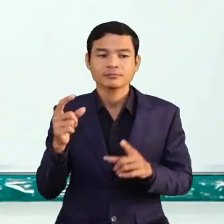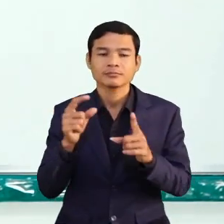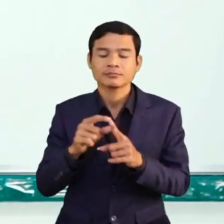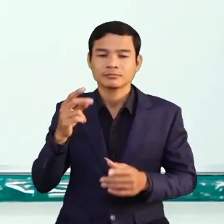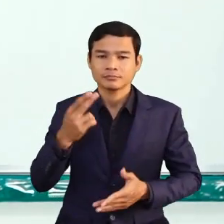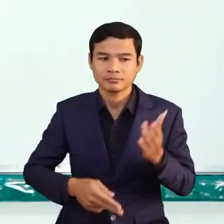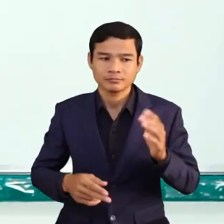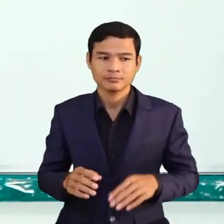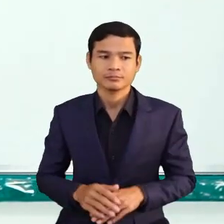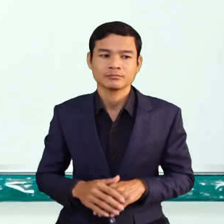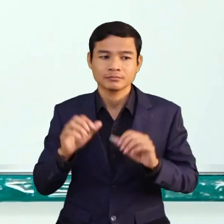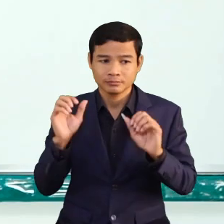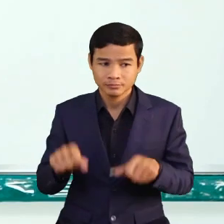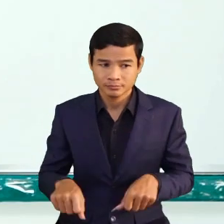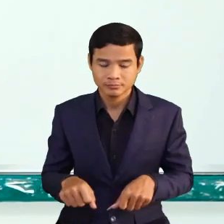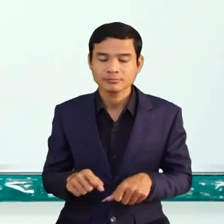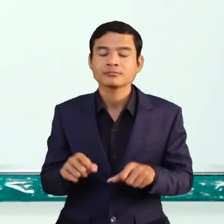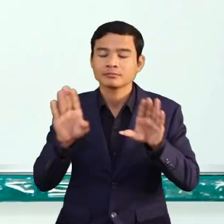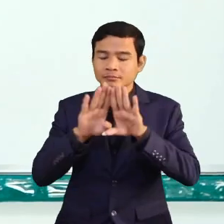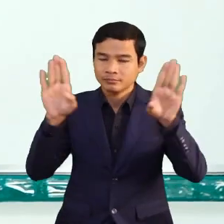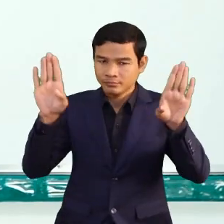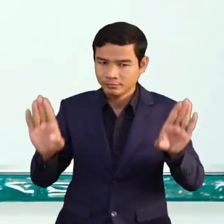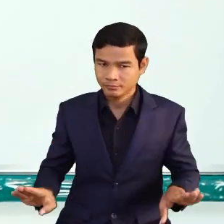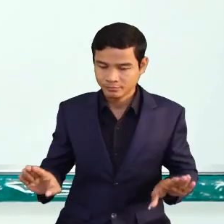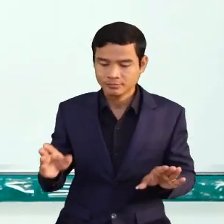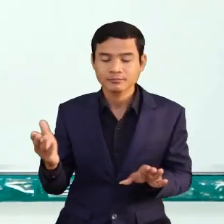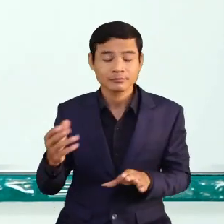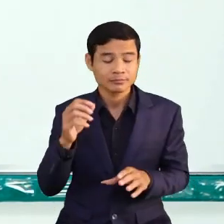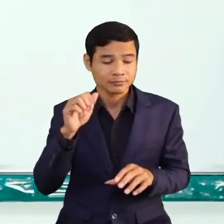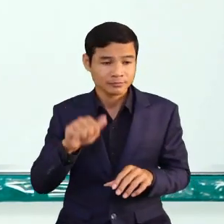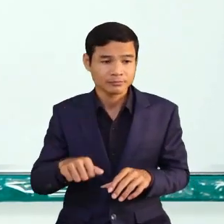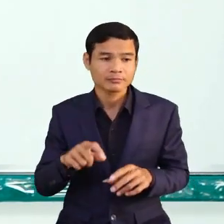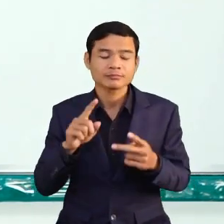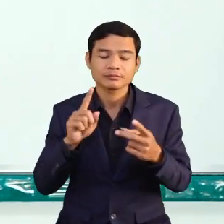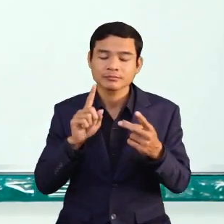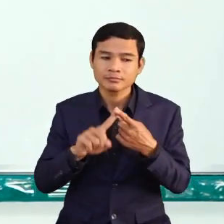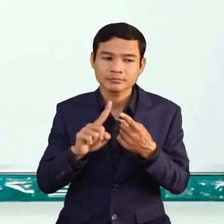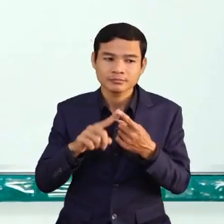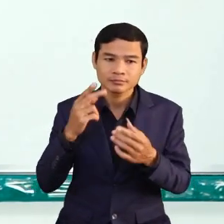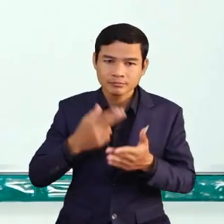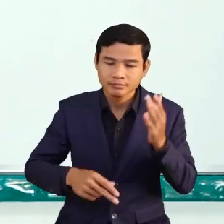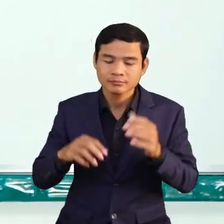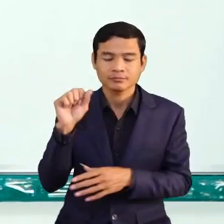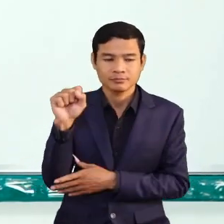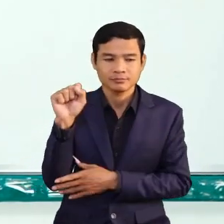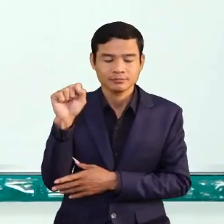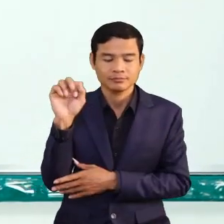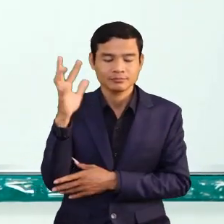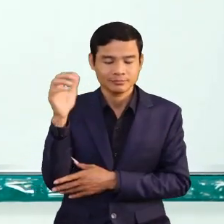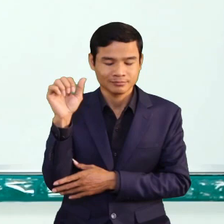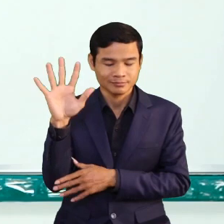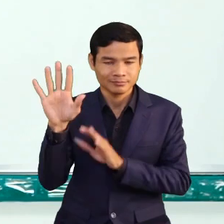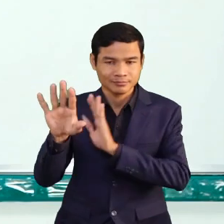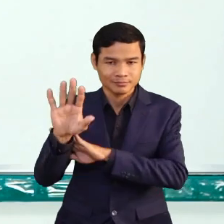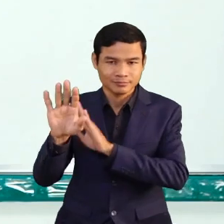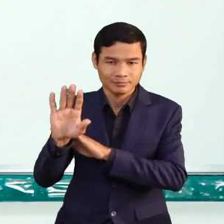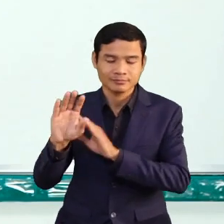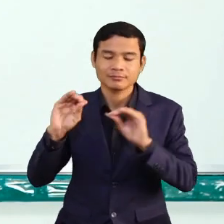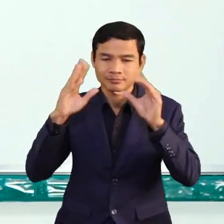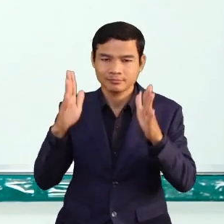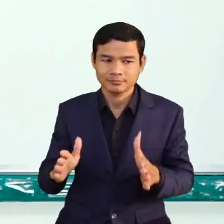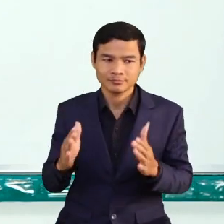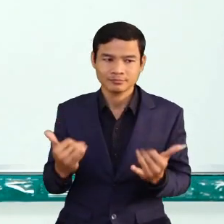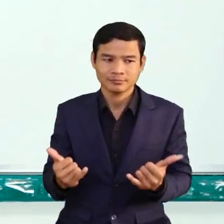ដែរចានេះគឺជាក្តារក្តារខៀនហើយនេះជាអ្វីចាទៅជាដៃរបស់អ្នកគ្រូឥឡូវនេះអ្នកគ្រូយ